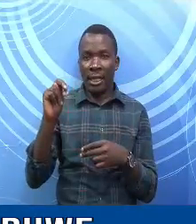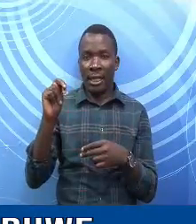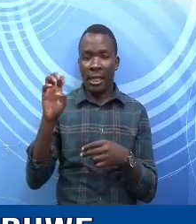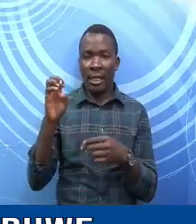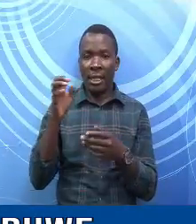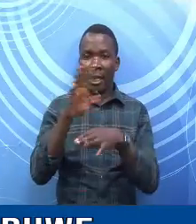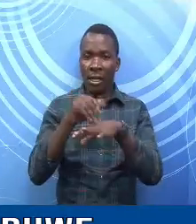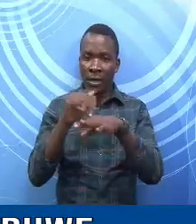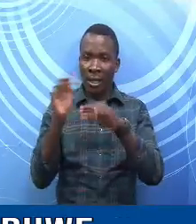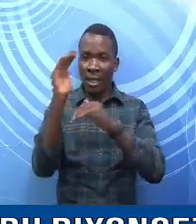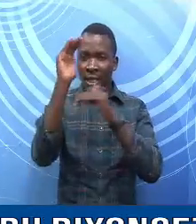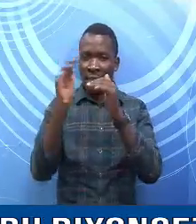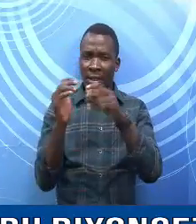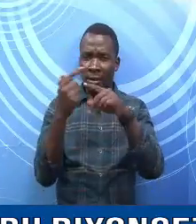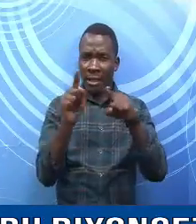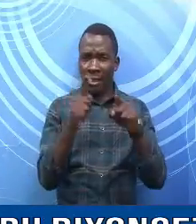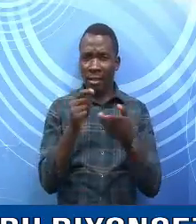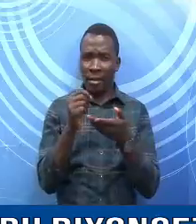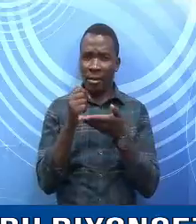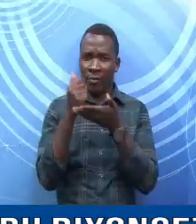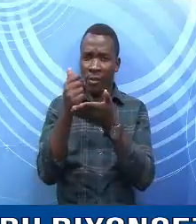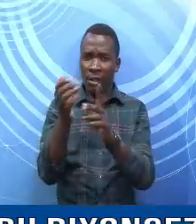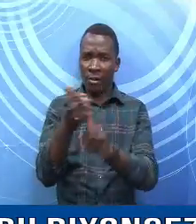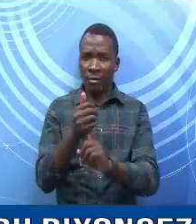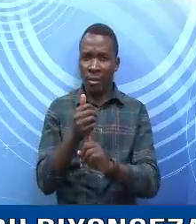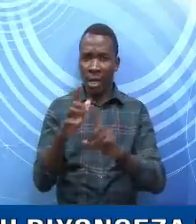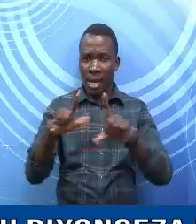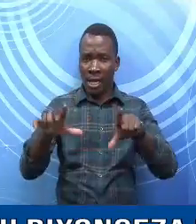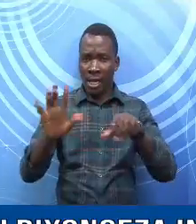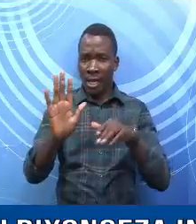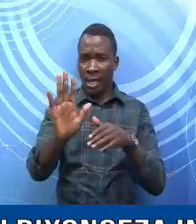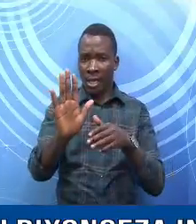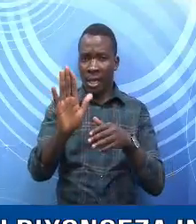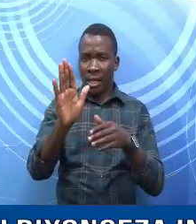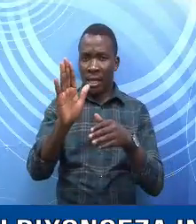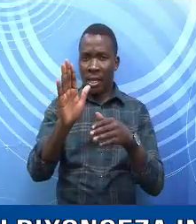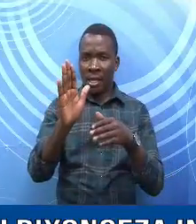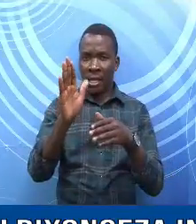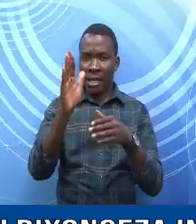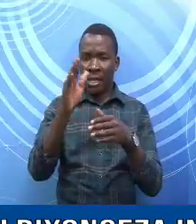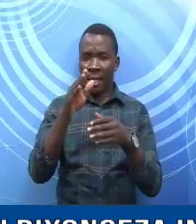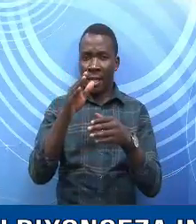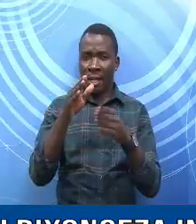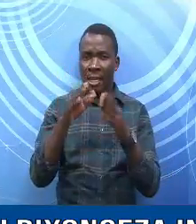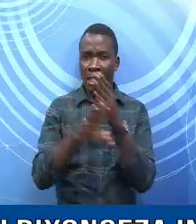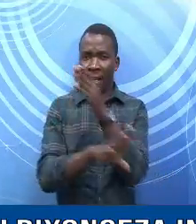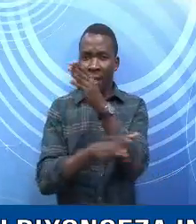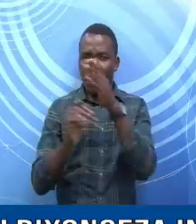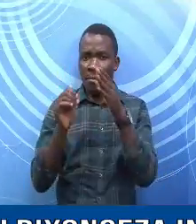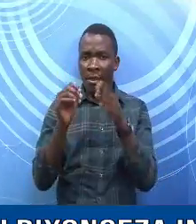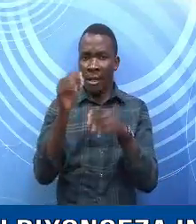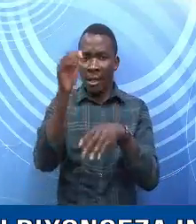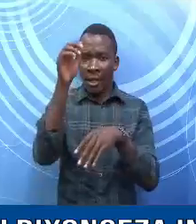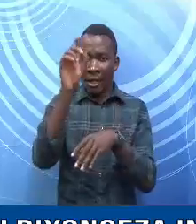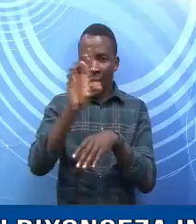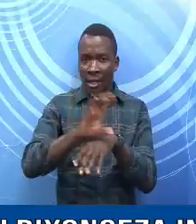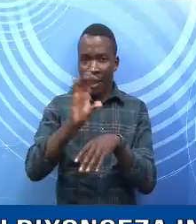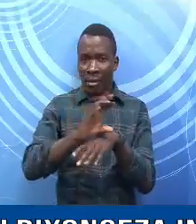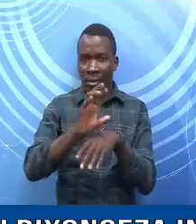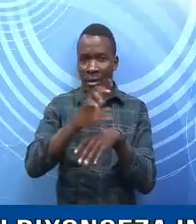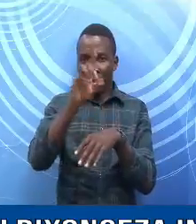inzego zitandukanye ngo zimuheshe isambuye. Avuga ko ngo yanyazwe n'itorero ry'abadivantiste w'umunsi wa karindwi ngo nyuma yaho